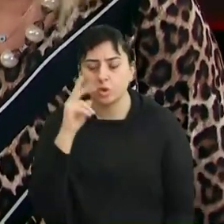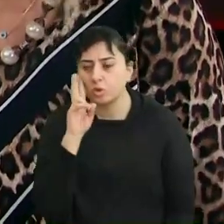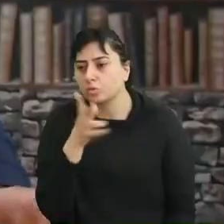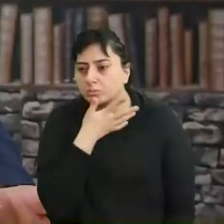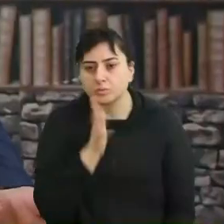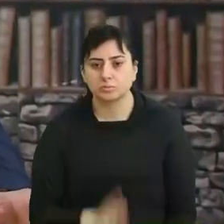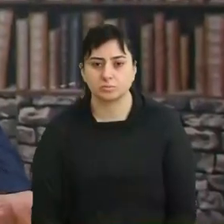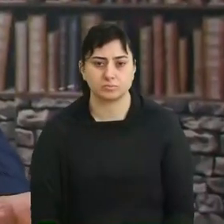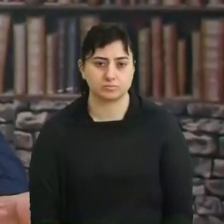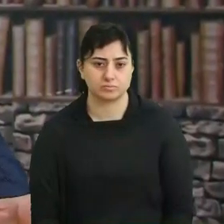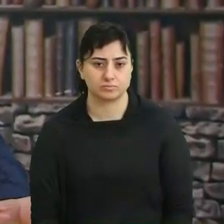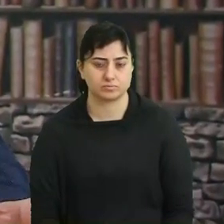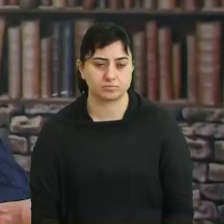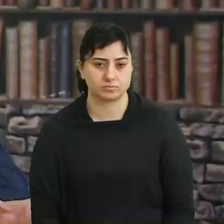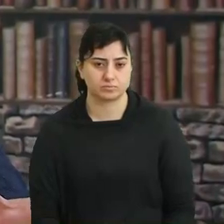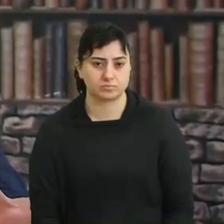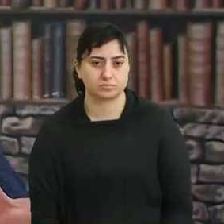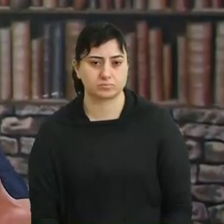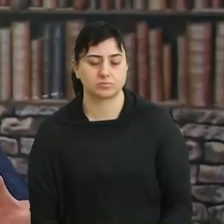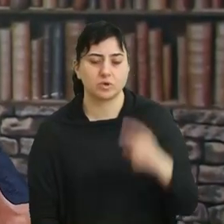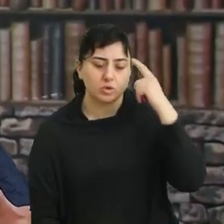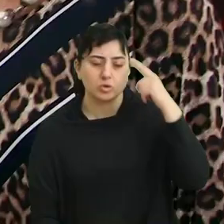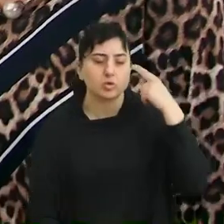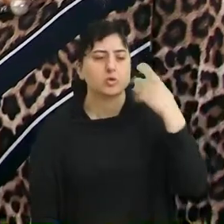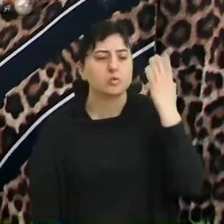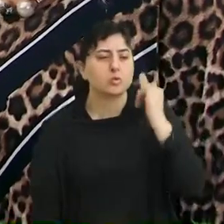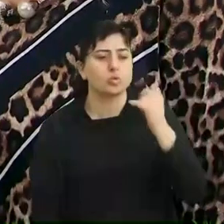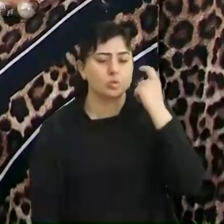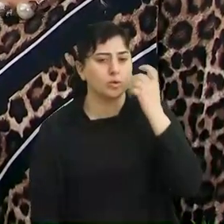nereden bilelim? Rüya değil anne, rüya değil, kabustu ya.